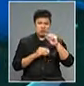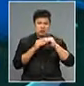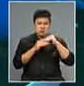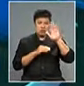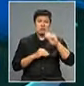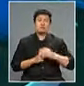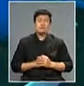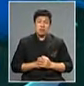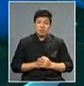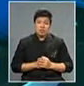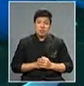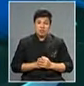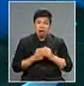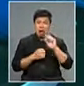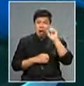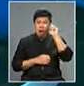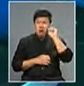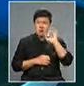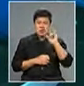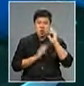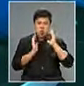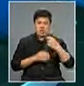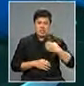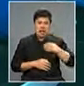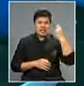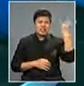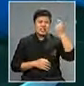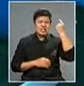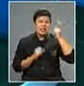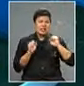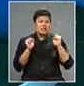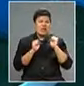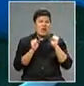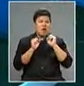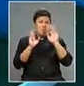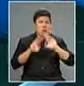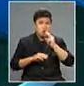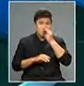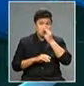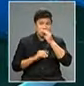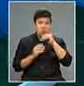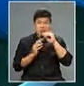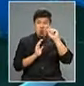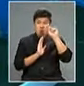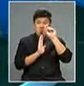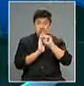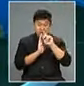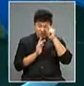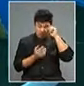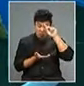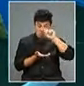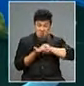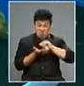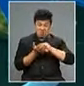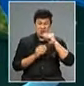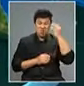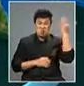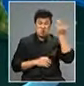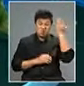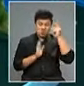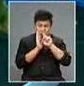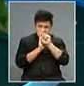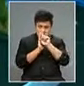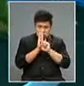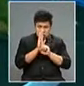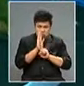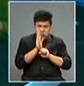นะครับแล้วจะเป็นข่าวร้ายสำหรับผู้ที่แสวงหาพื้นที่หนาวเย็นอย่างไรนะครับผมได้นำข้อมูลอุณหภูมิต่ำสุดวันนี้ของกรมอุตุนิยมวิทยามากำหนดพื้นที่ขอบ